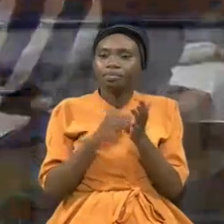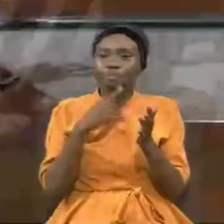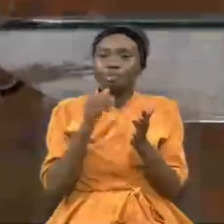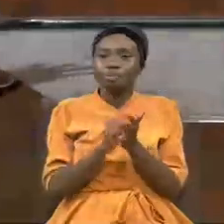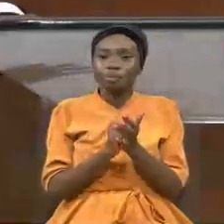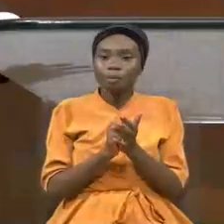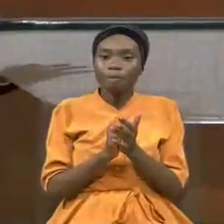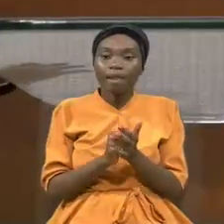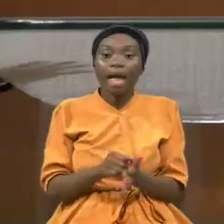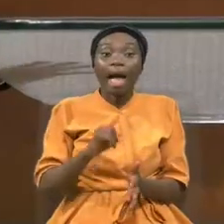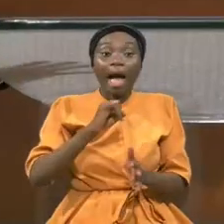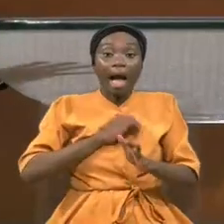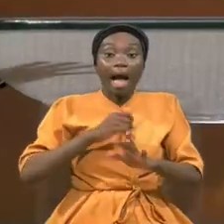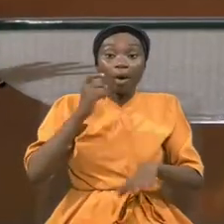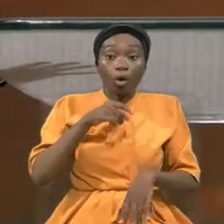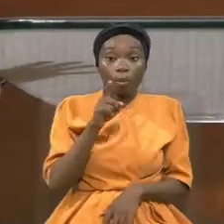Verset